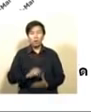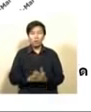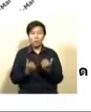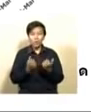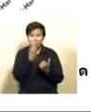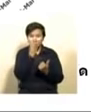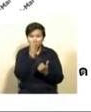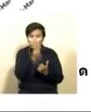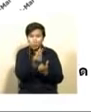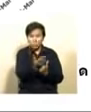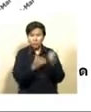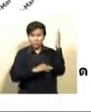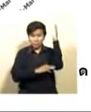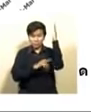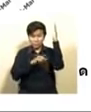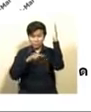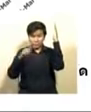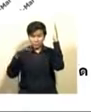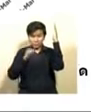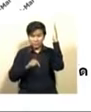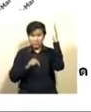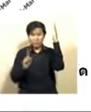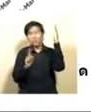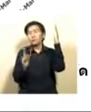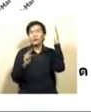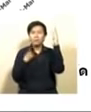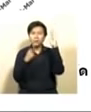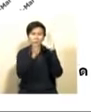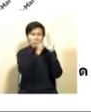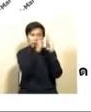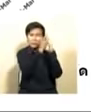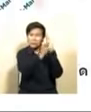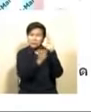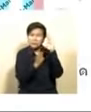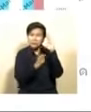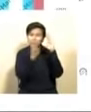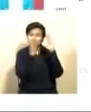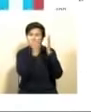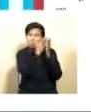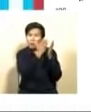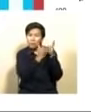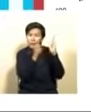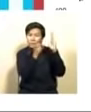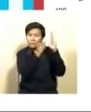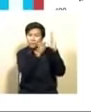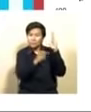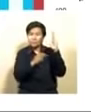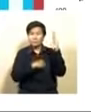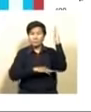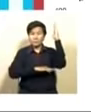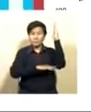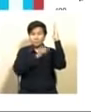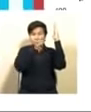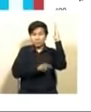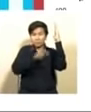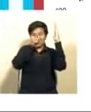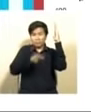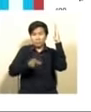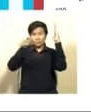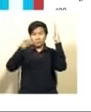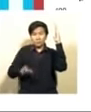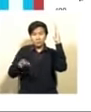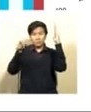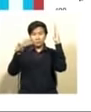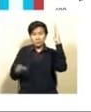สีฟ้าซึ่งเป็นกรุงเทพและนนทบุรีก็ยังมีตัวเลขที่สูงอยู่นะครับแต่แนว